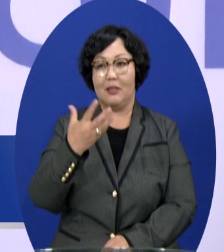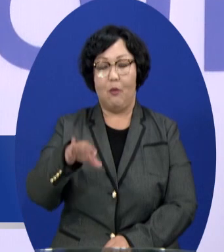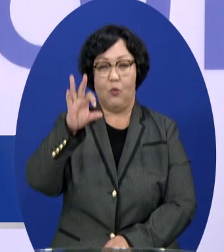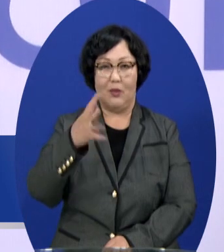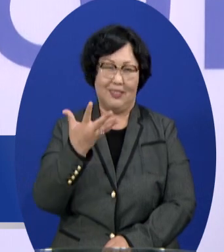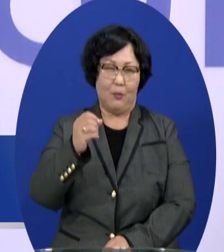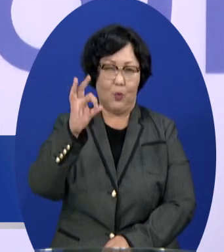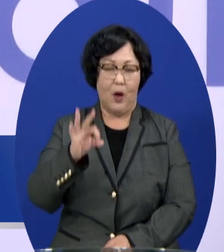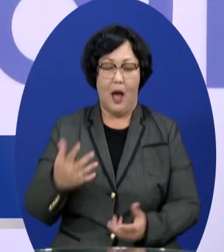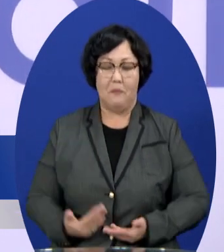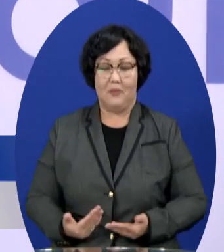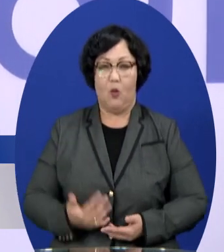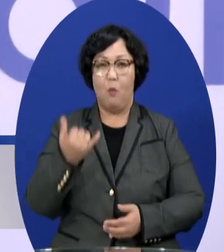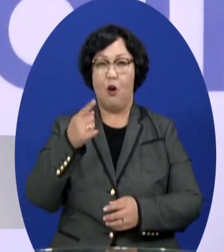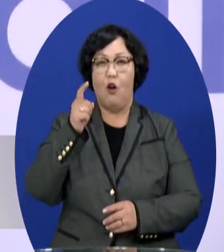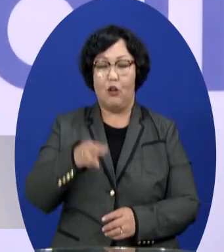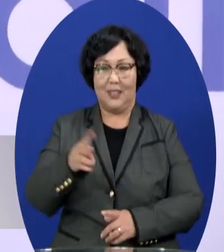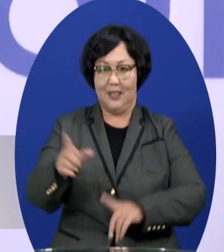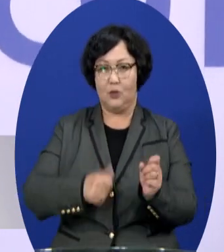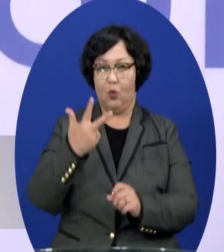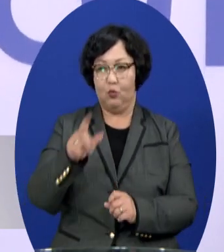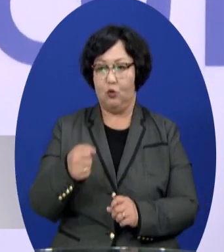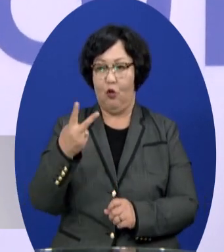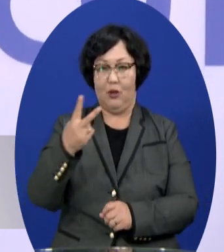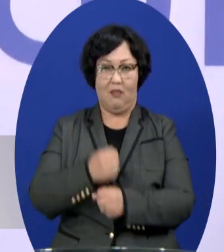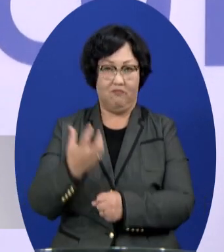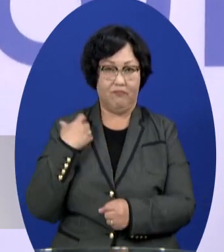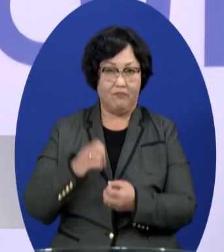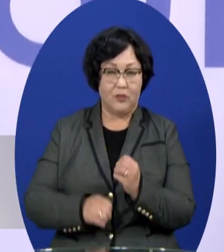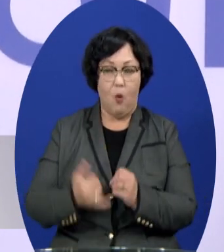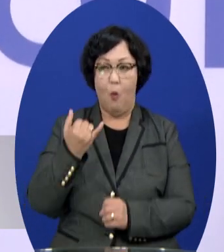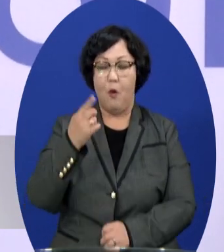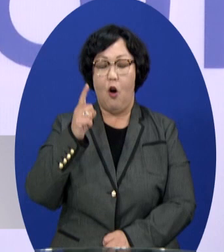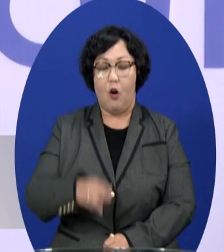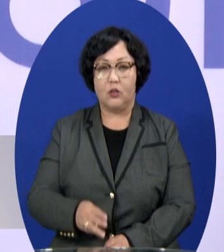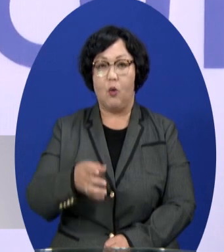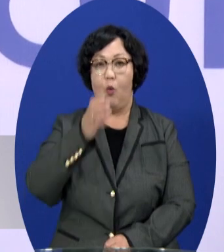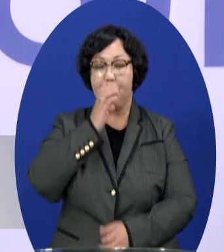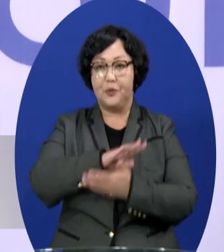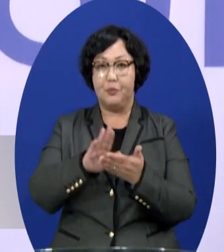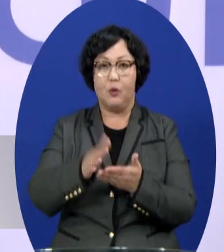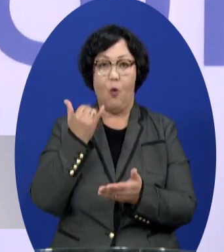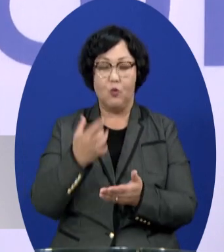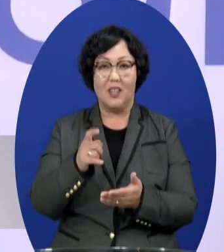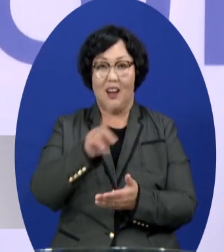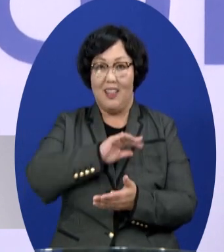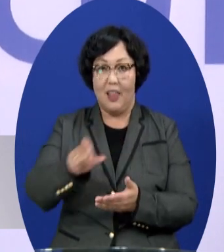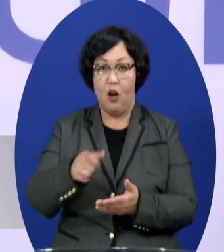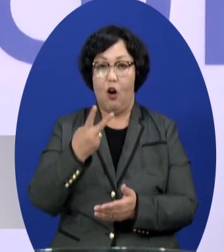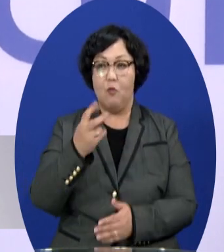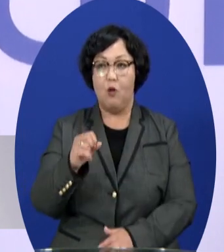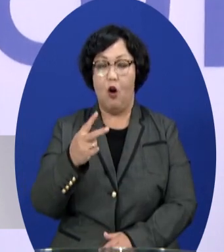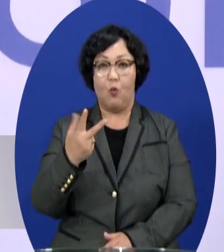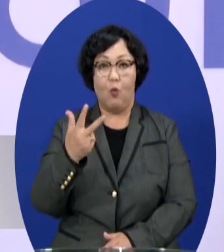эдийн засгийн 3/2-ыг дангаараа бүрдүүлдэг Улаанбаатар хотын усны хэрэглээ ойрын ирээдүйд буюу 2023 он